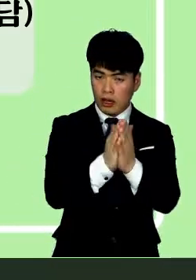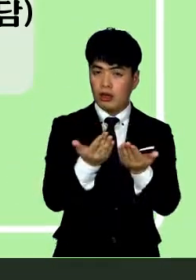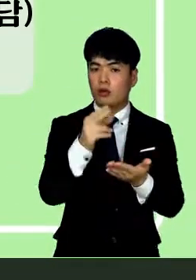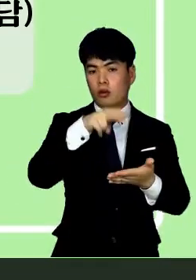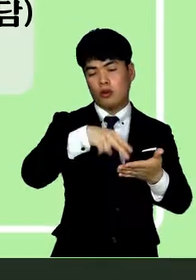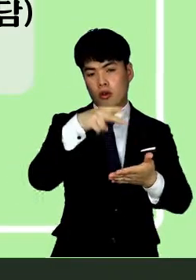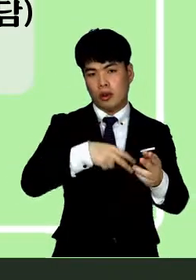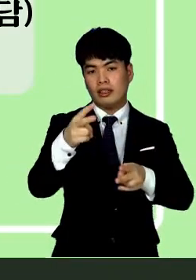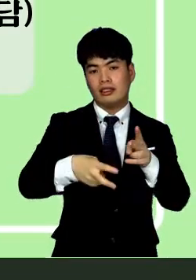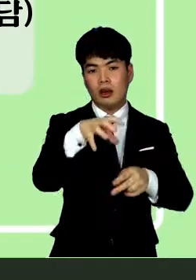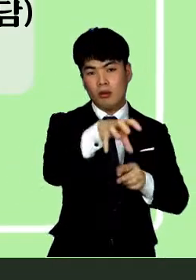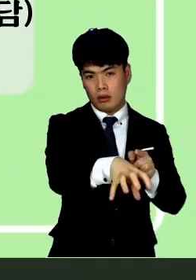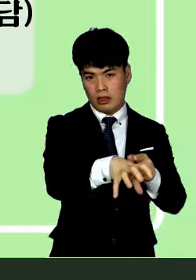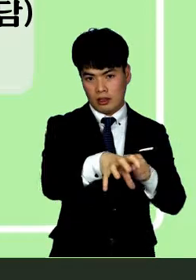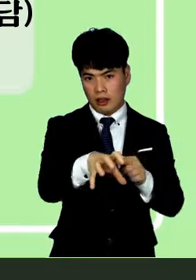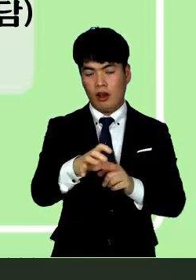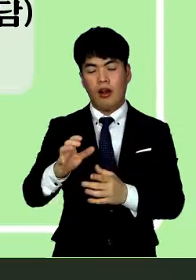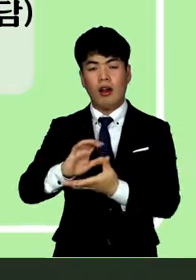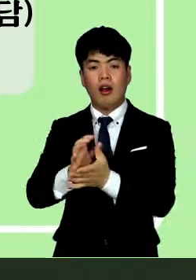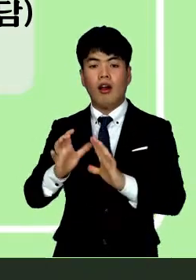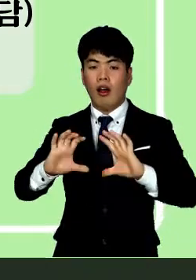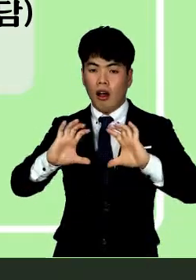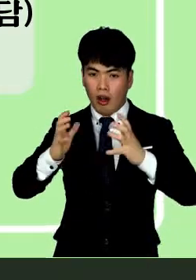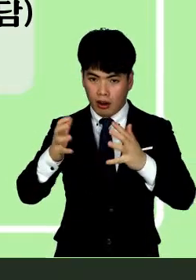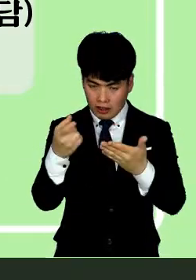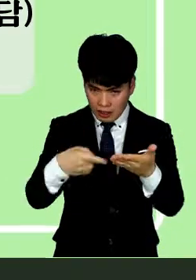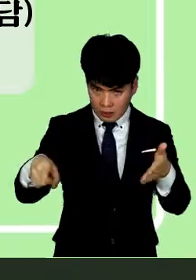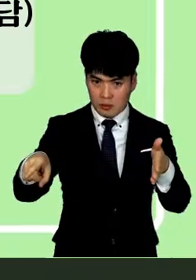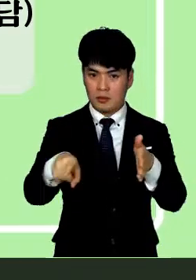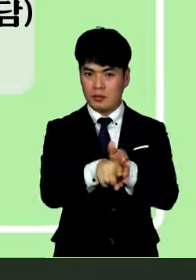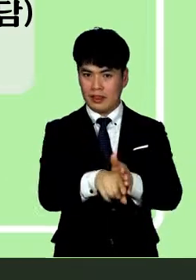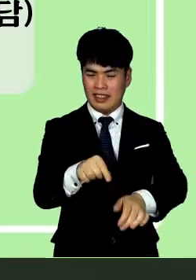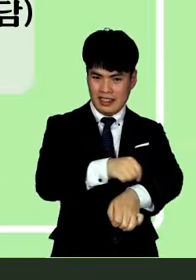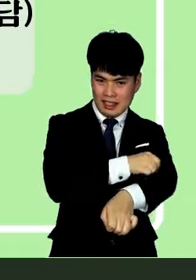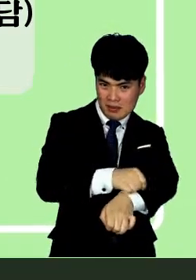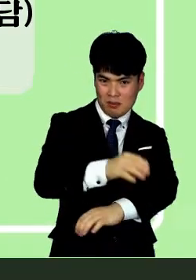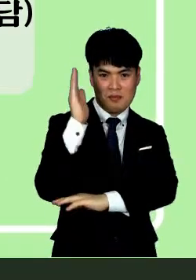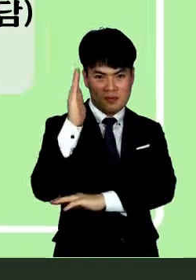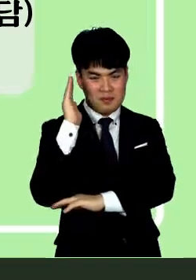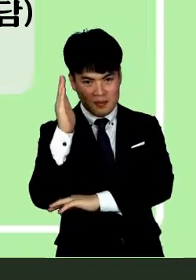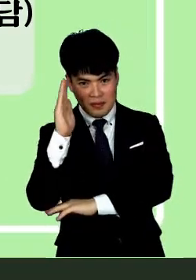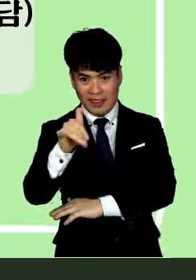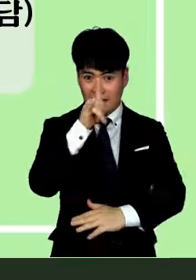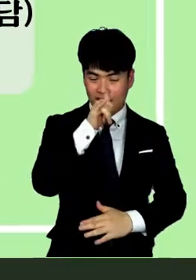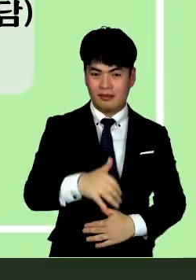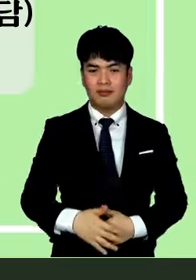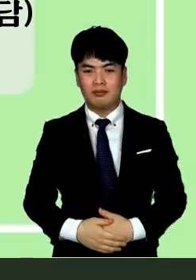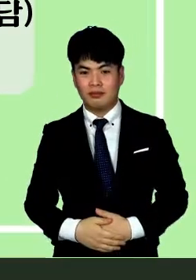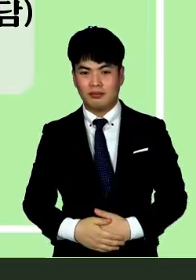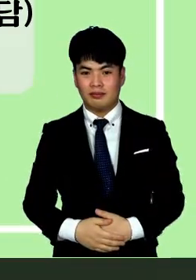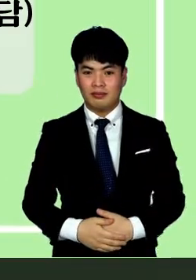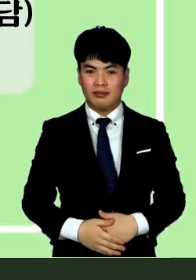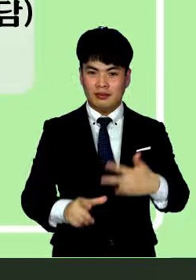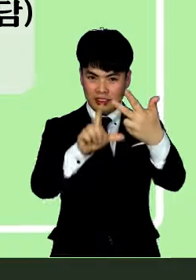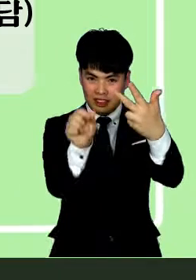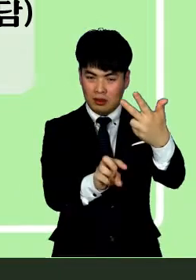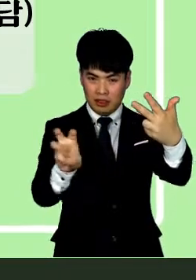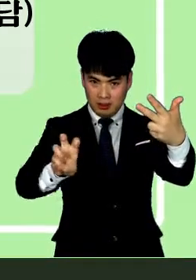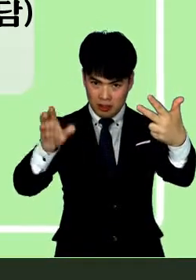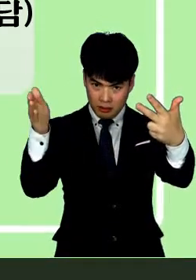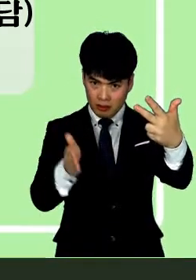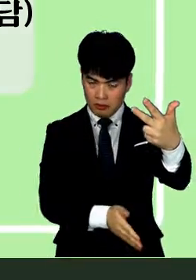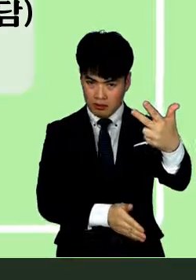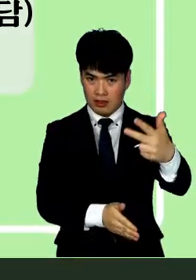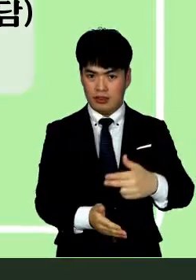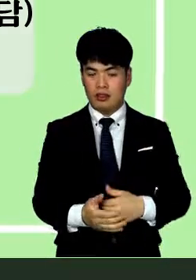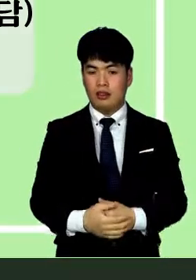맞아 어린이를 위한 2018 여름 독서교실 및 특강을 운영합니다. 여름 독서교실은 오는 7월 30일부터